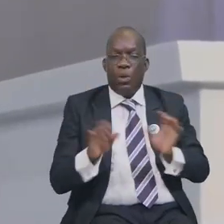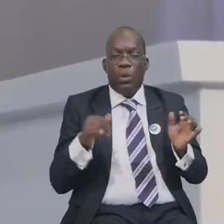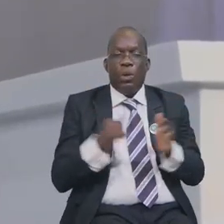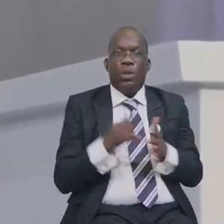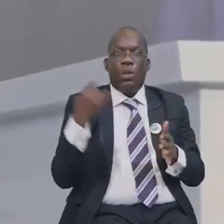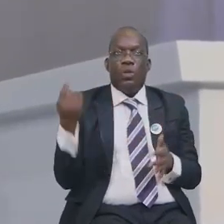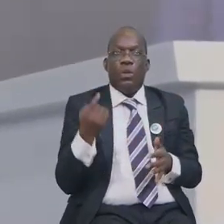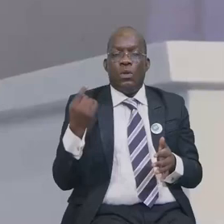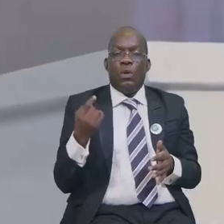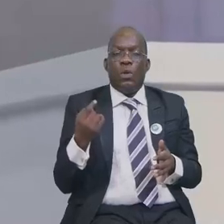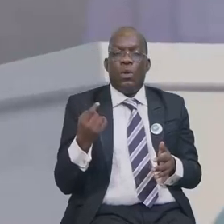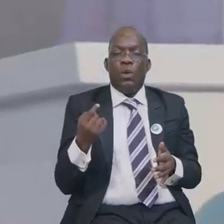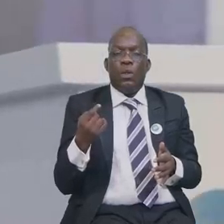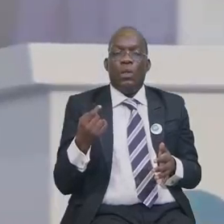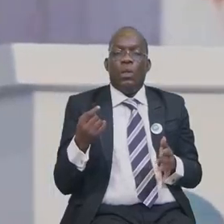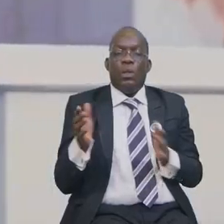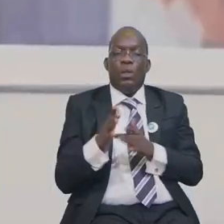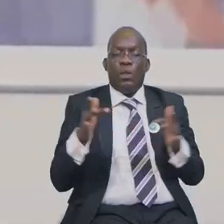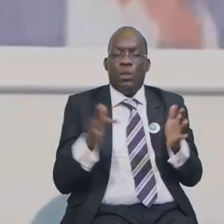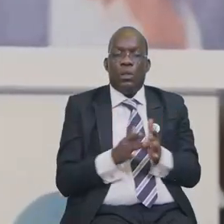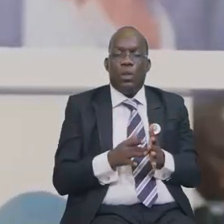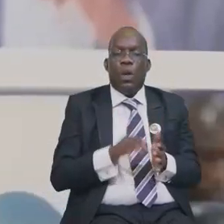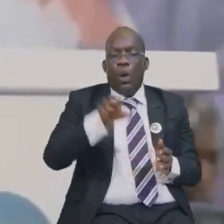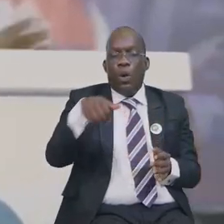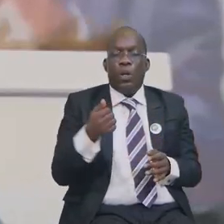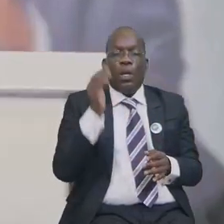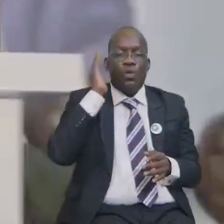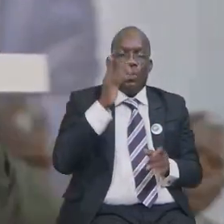Jésus. Et les autres regardaient seulement.